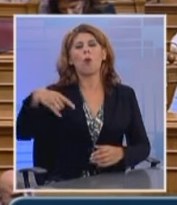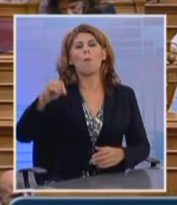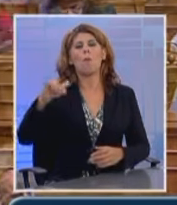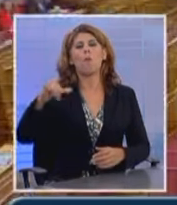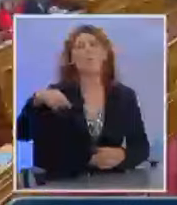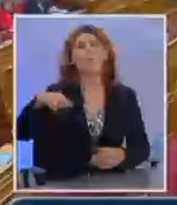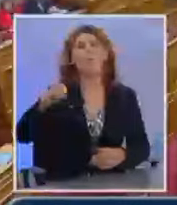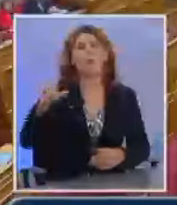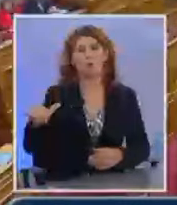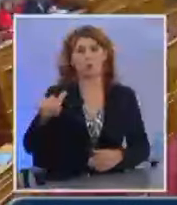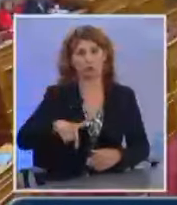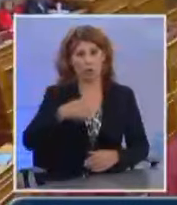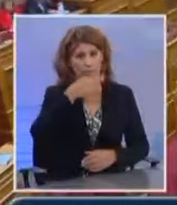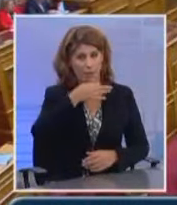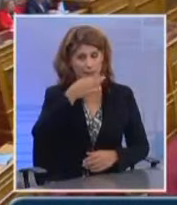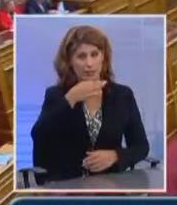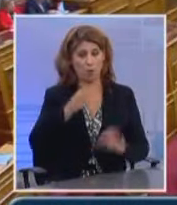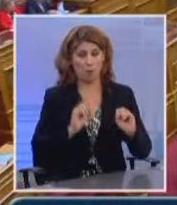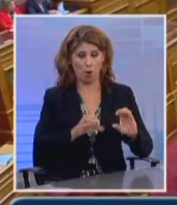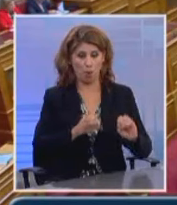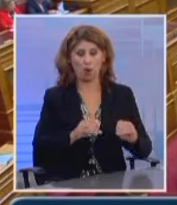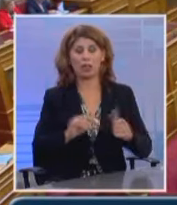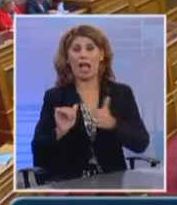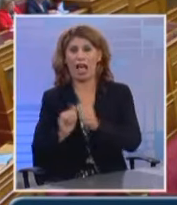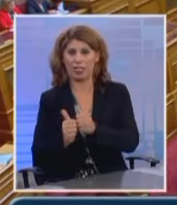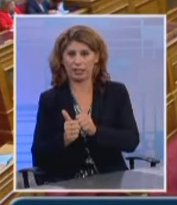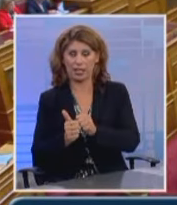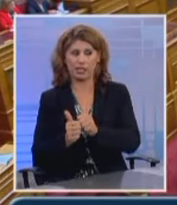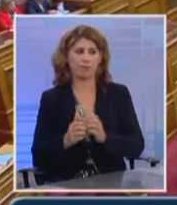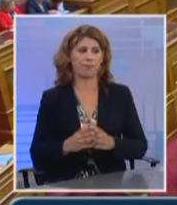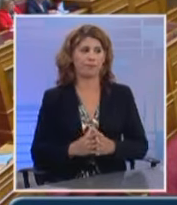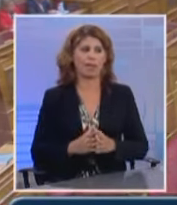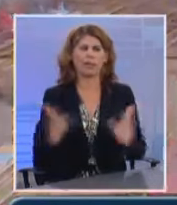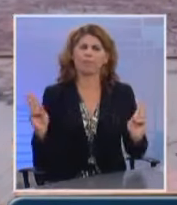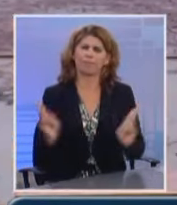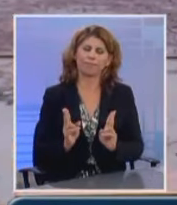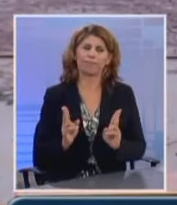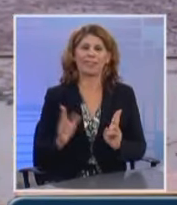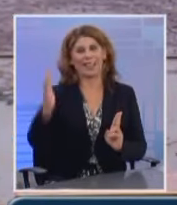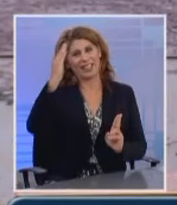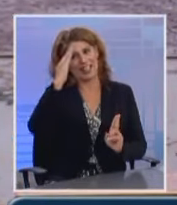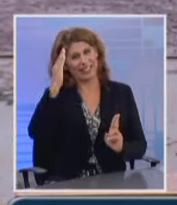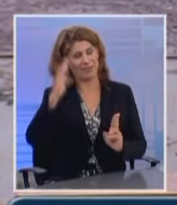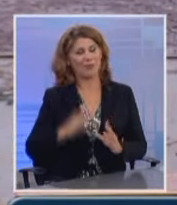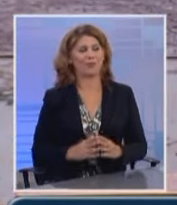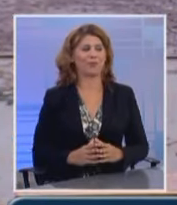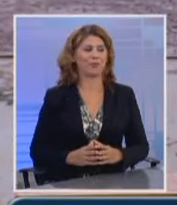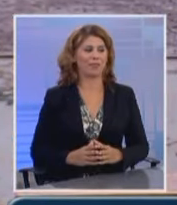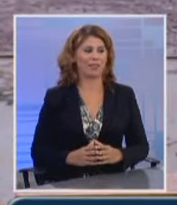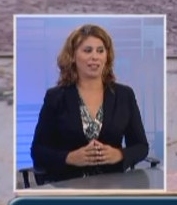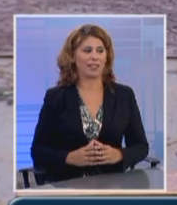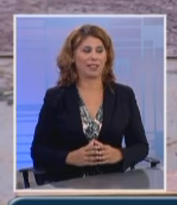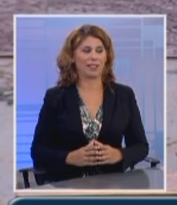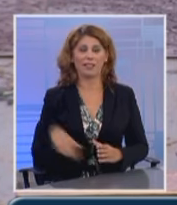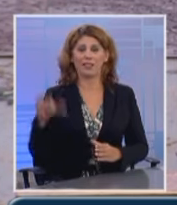Τον λόγο τώρα θα πάρουν προπονητές και αθλητές για ένα σύντομο χαιρετισμό.